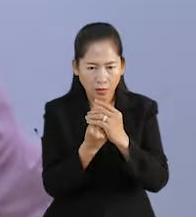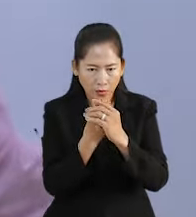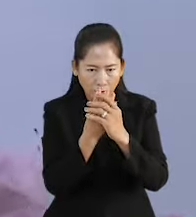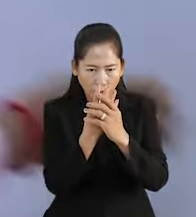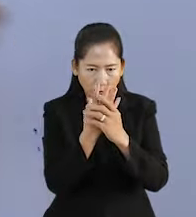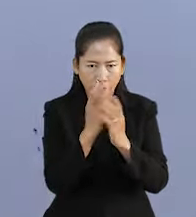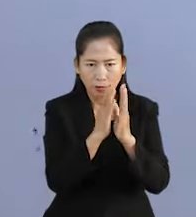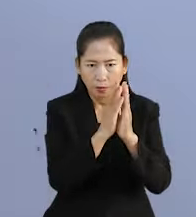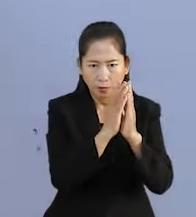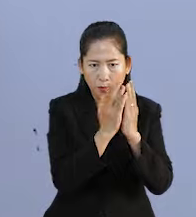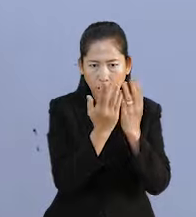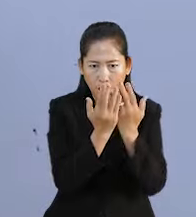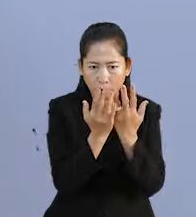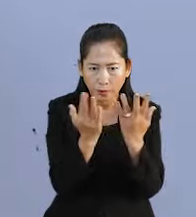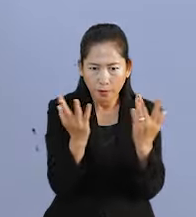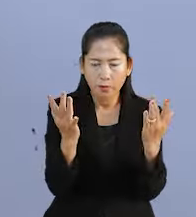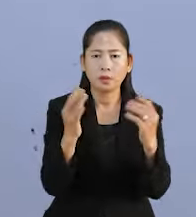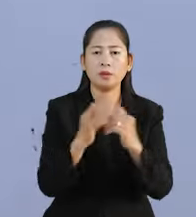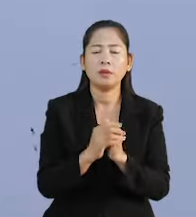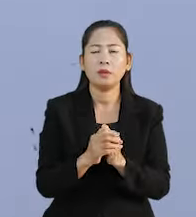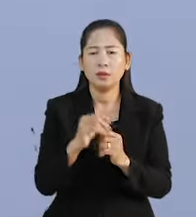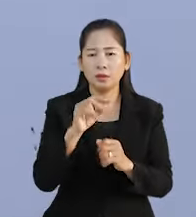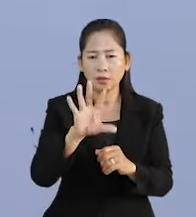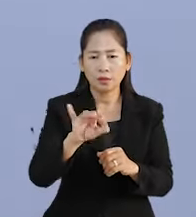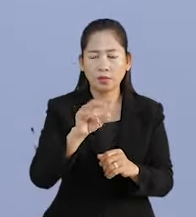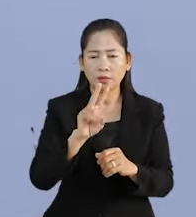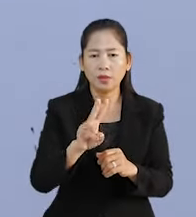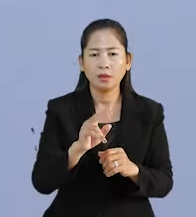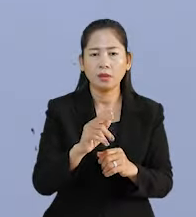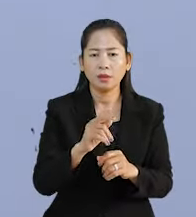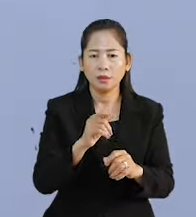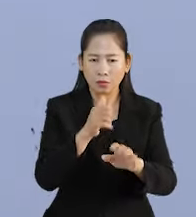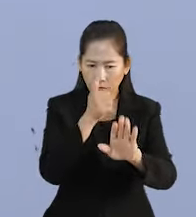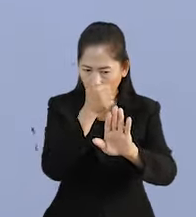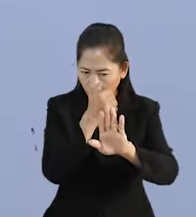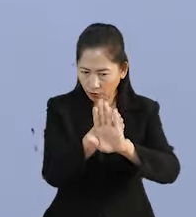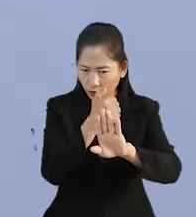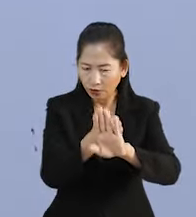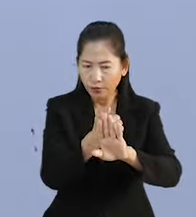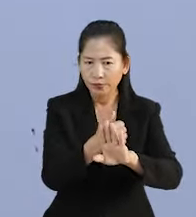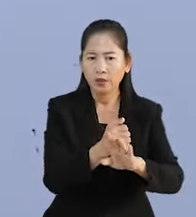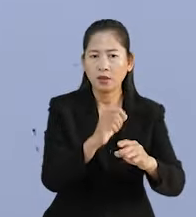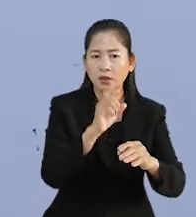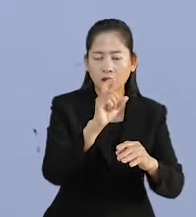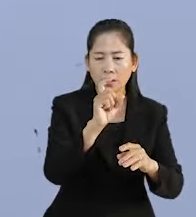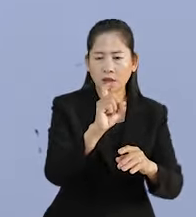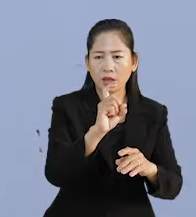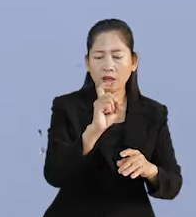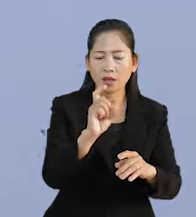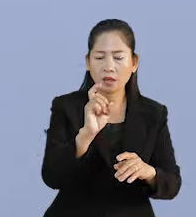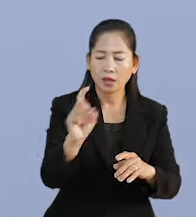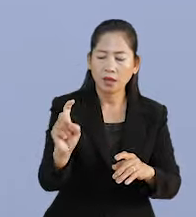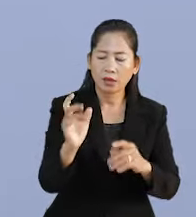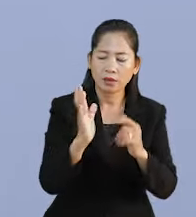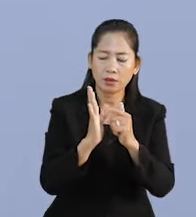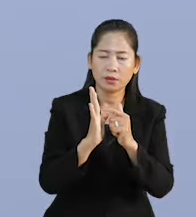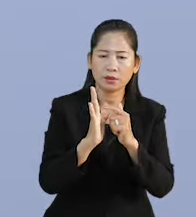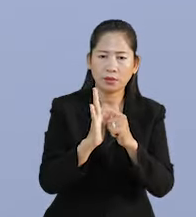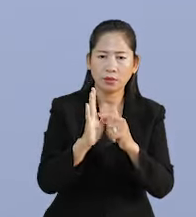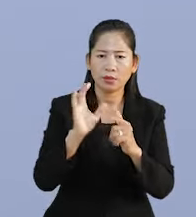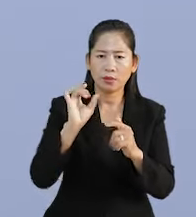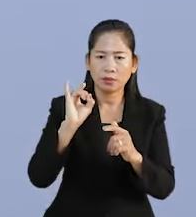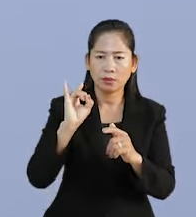ដូចនឹងពាក្យគុំចានេះគ្រូចឹងលើកយកមកតពីទេកូនចាគុំកស្រអកមជំពនាមពួកប្រ